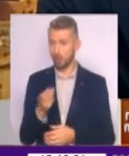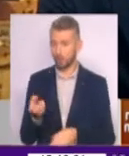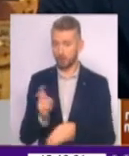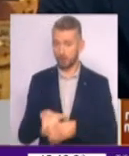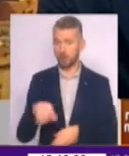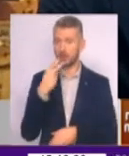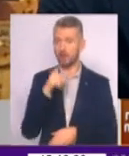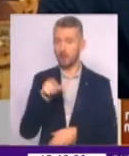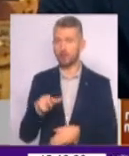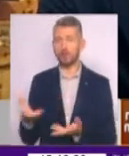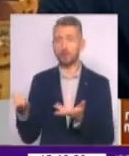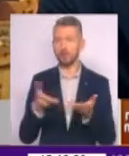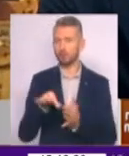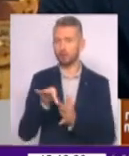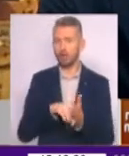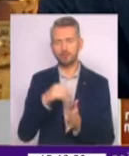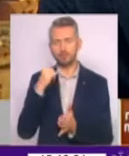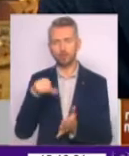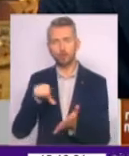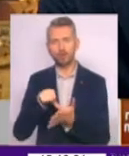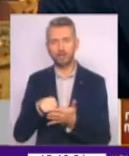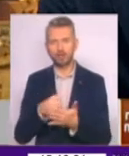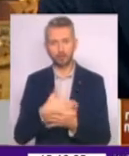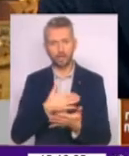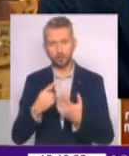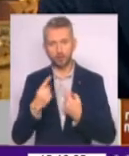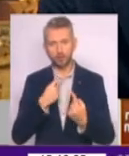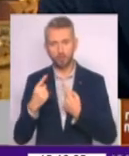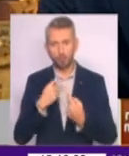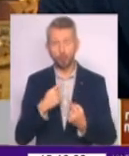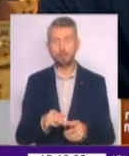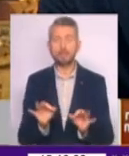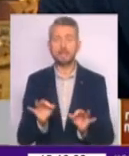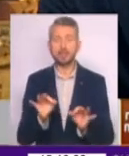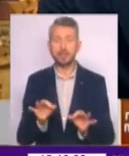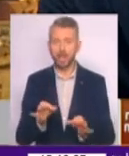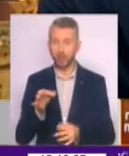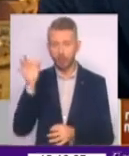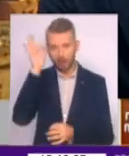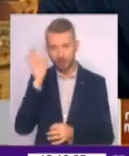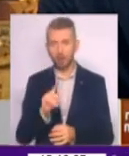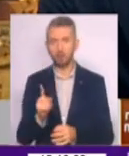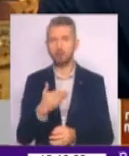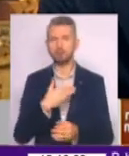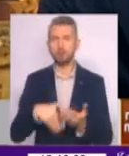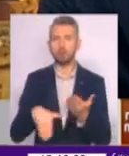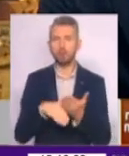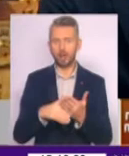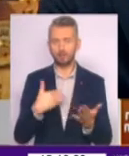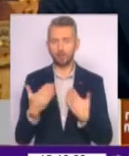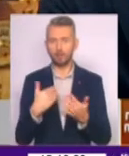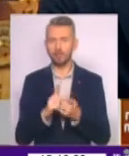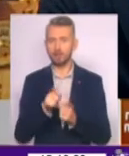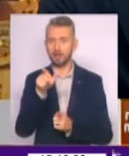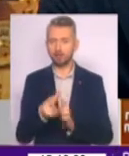глядачів одразу запрошуємо обов'язково долучатися до нашої прямоефірної розмови. Звичайно, нагадаю, що традиційно нам допомагає спілкуватися